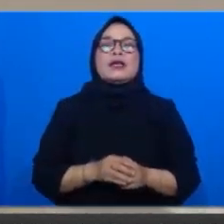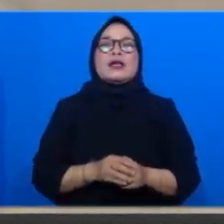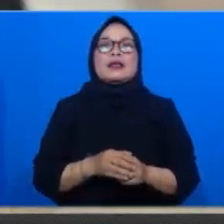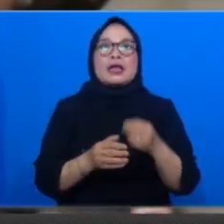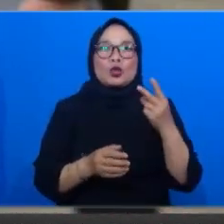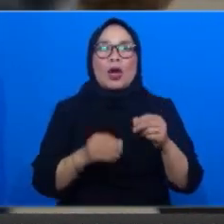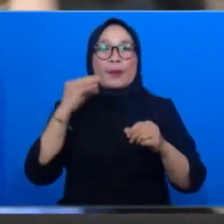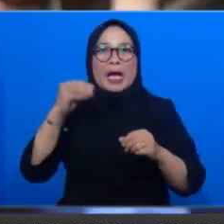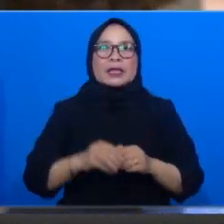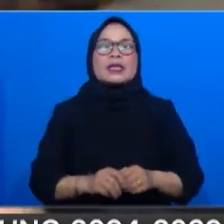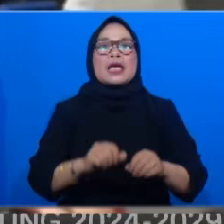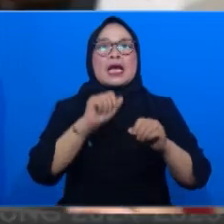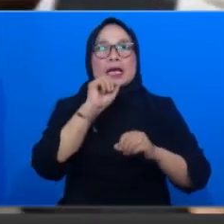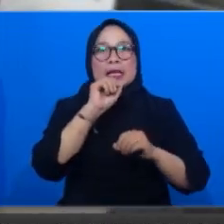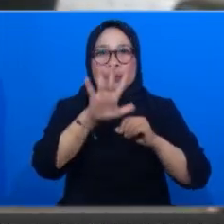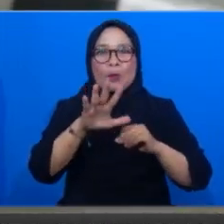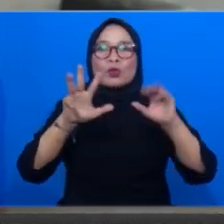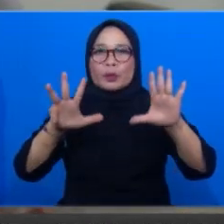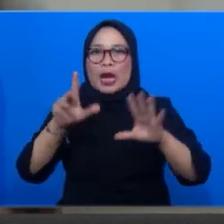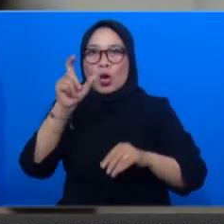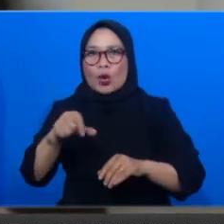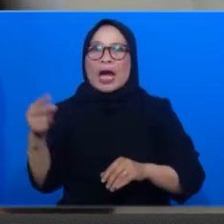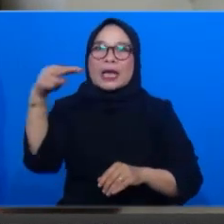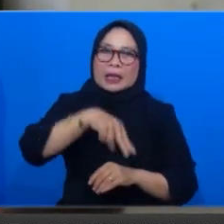pribadi Presiden terpilih Prabowo Subianto itu.